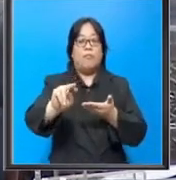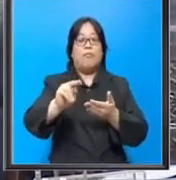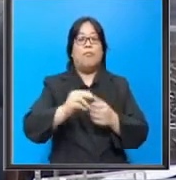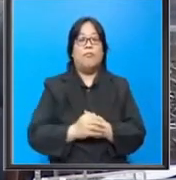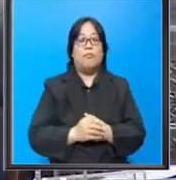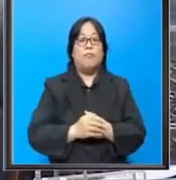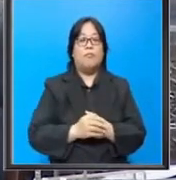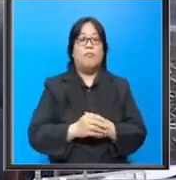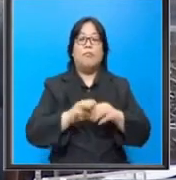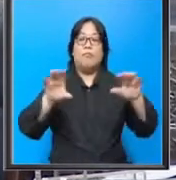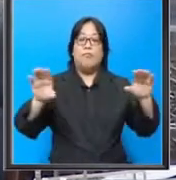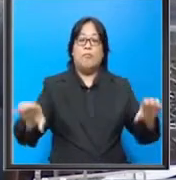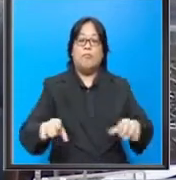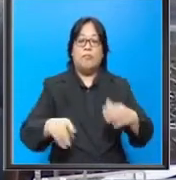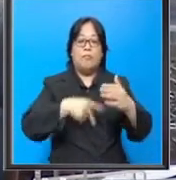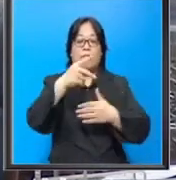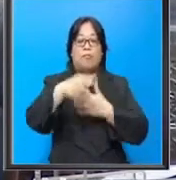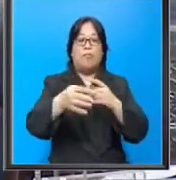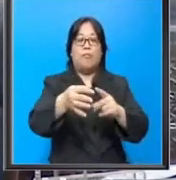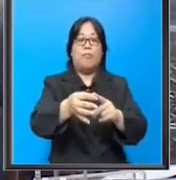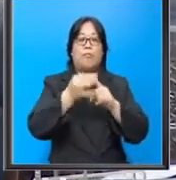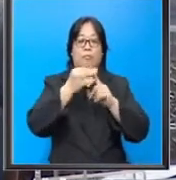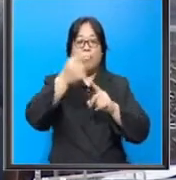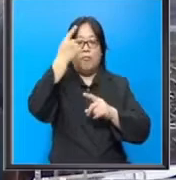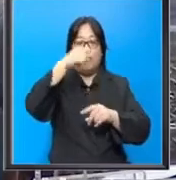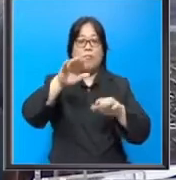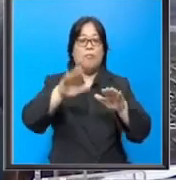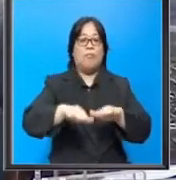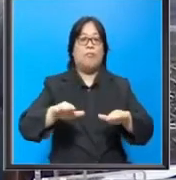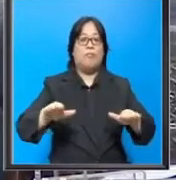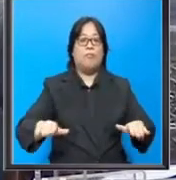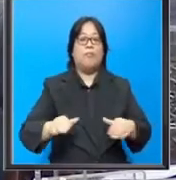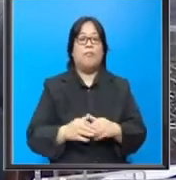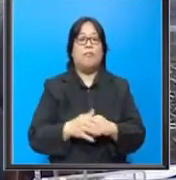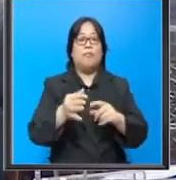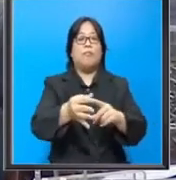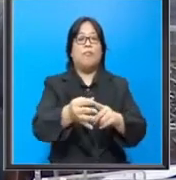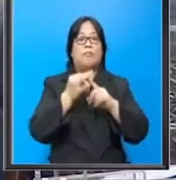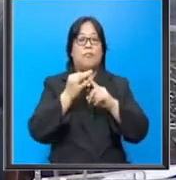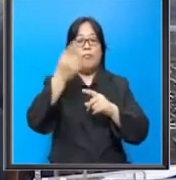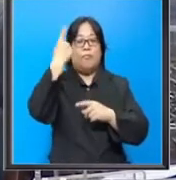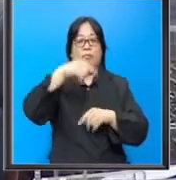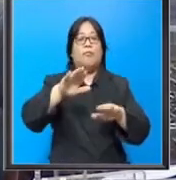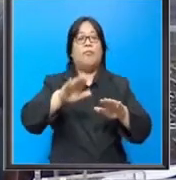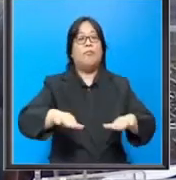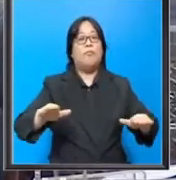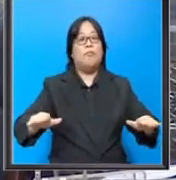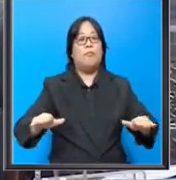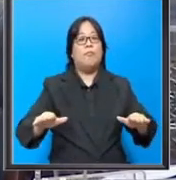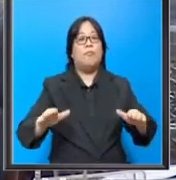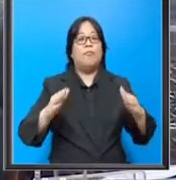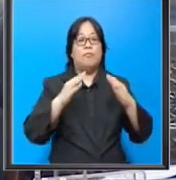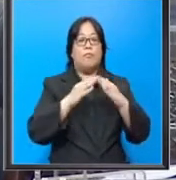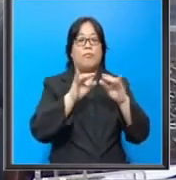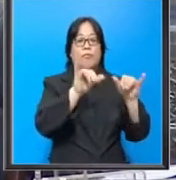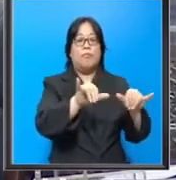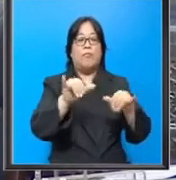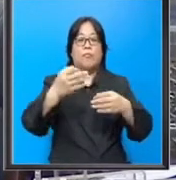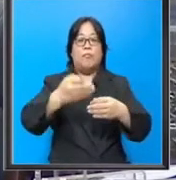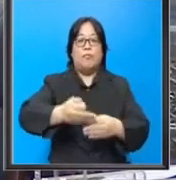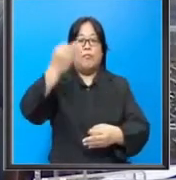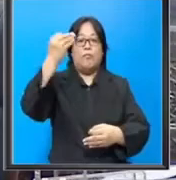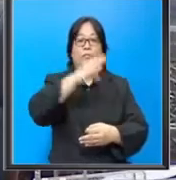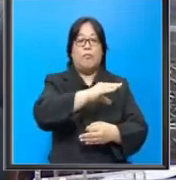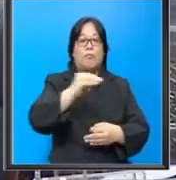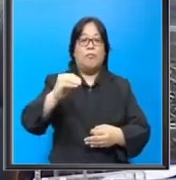untuk menjalankan program khusus untuk anak-anak terutamanya bagi anak-anak yang tinggal di rumah flat